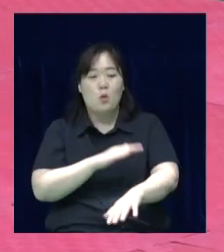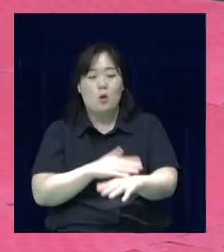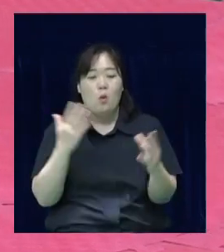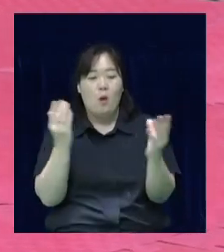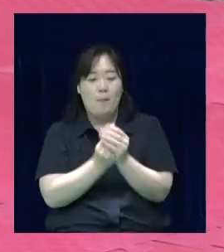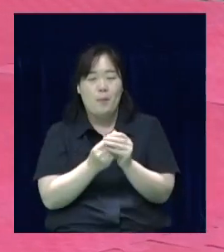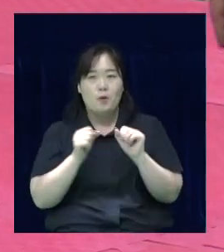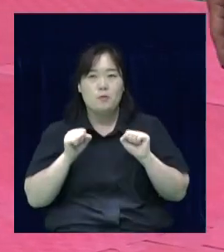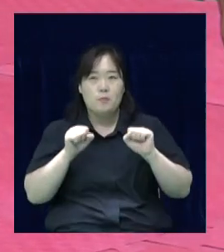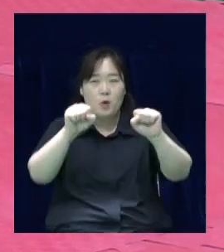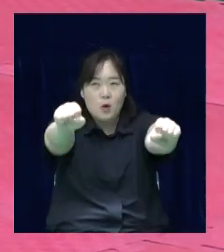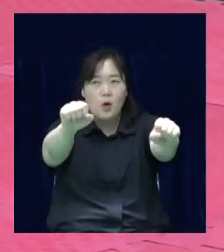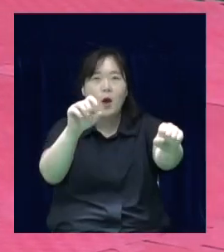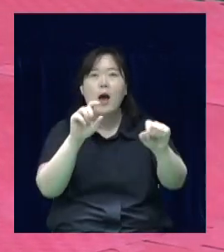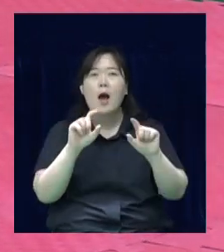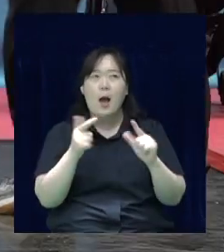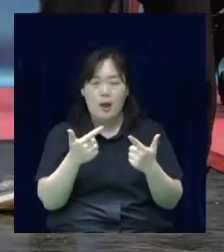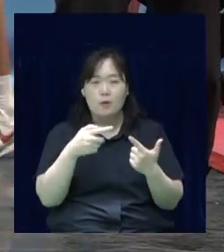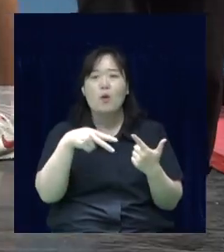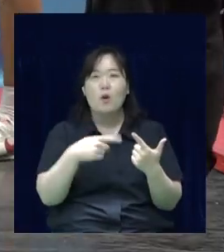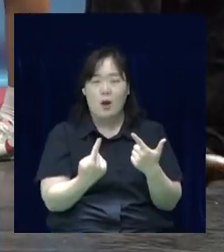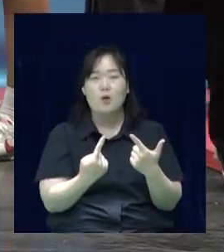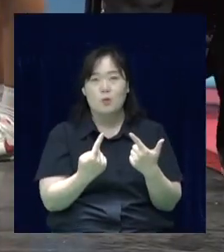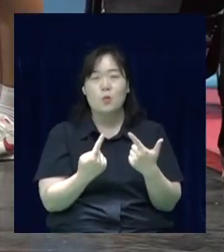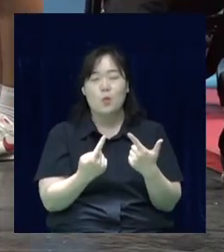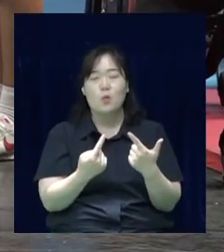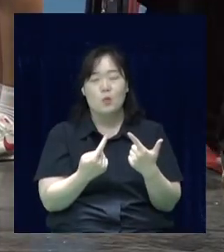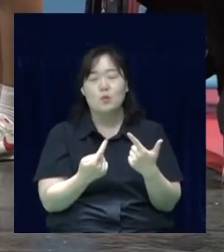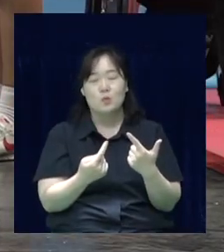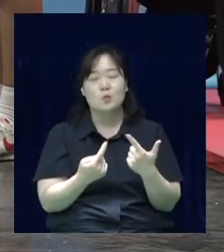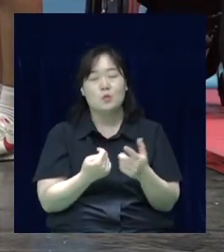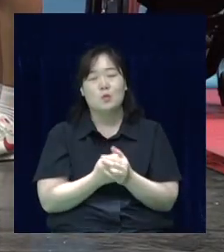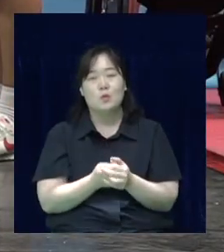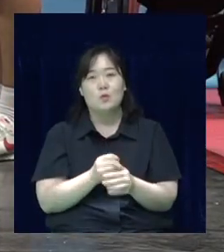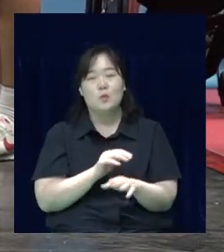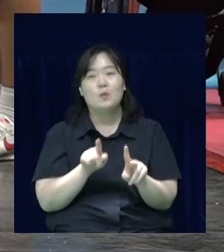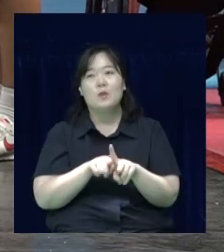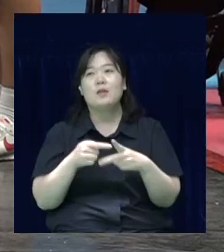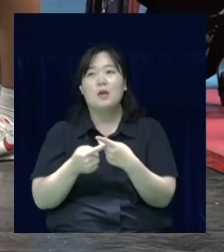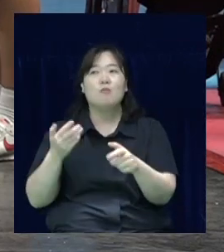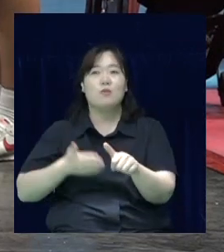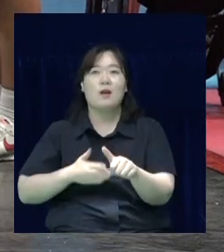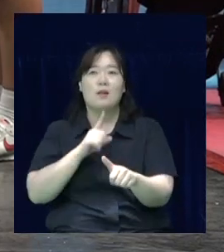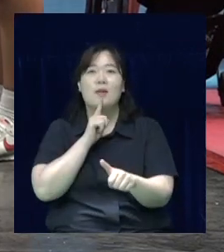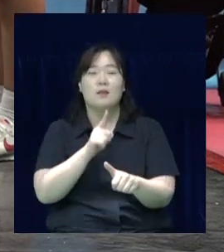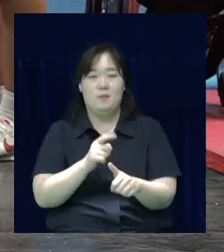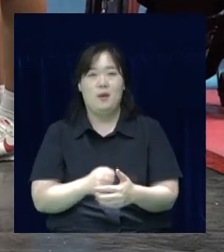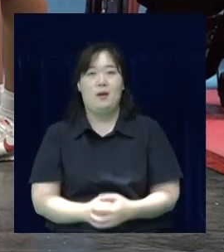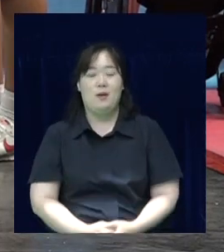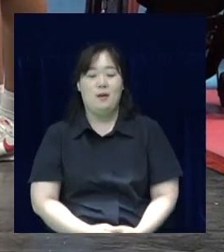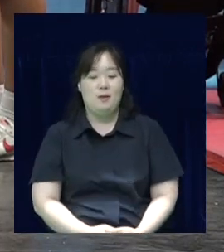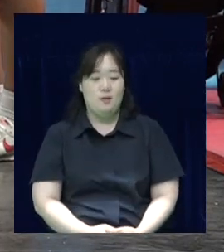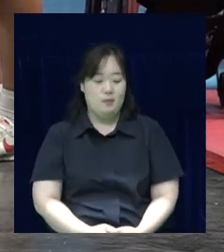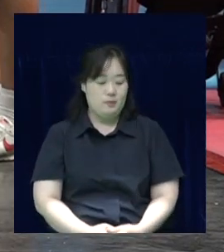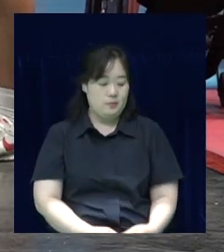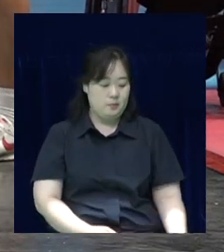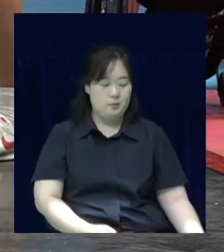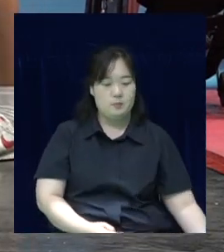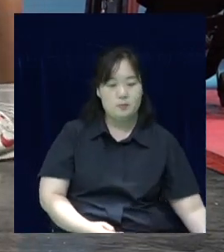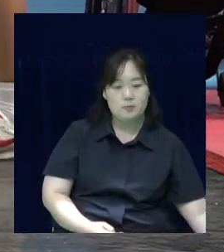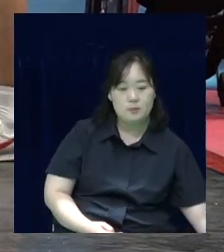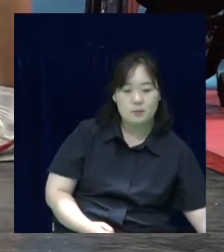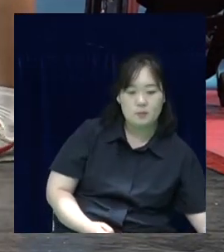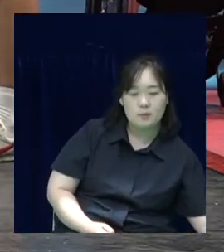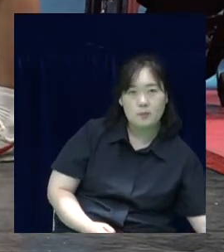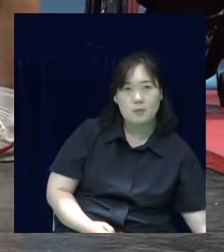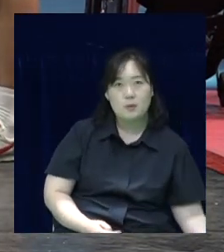이런 뜻이라 보시면 됩니다. 사실 앞서 저희한테도 이렇게 얘기를 했었는데 네. 이 부분은 충분히 좀 이제 좀 신경을 써야 되는